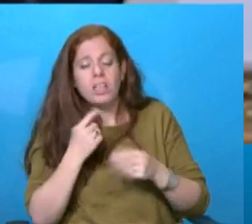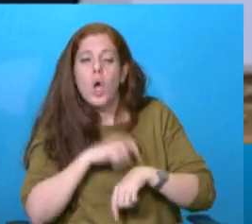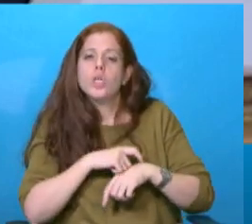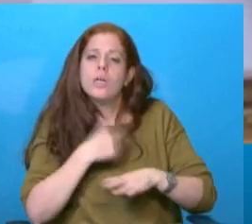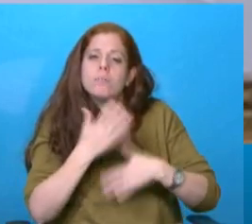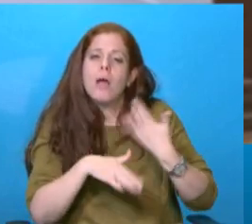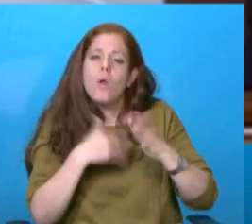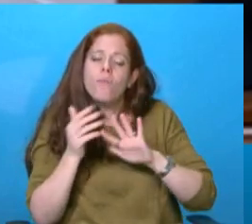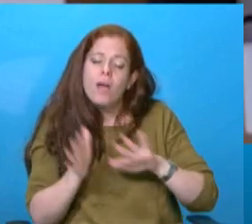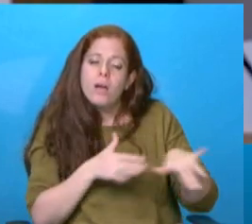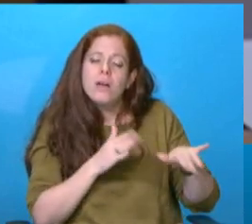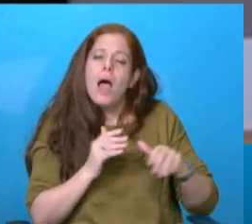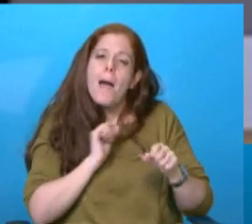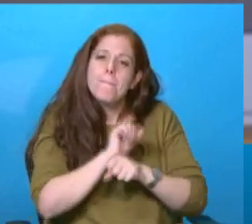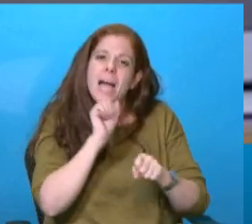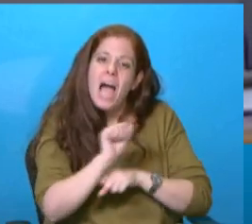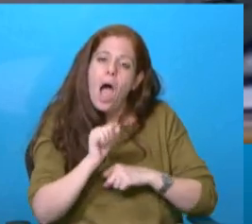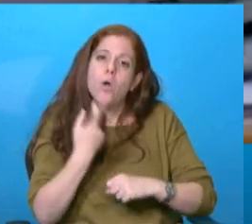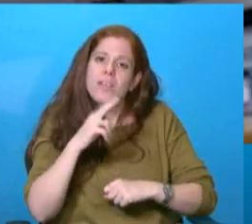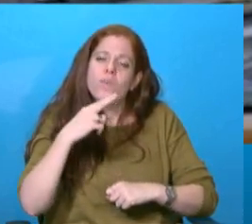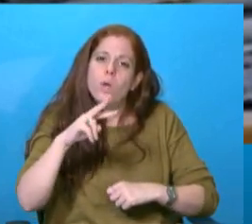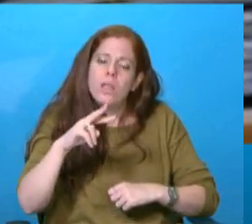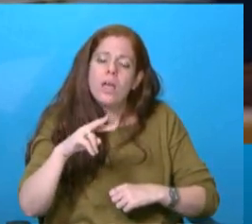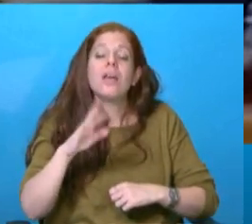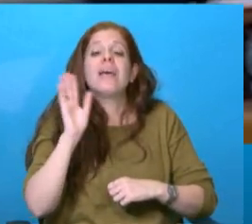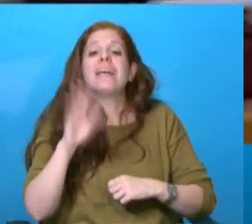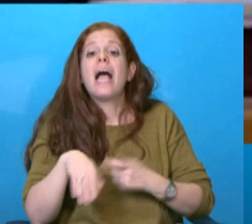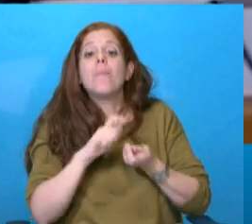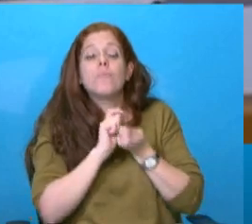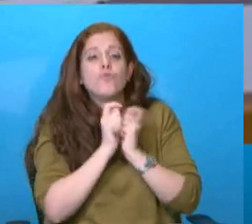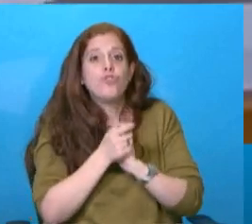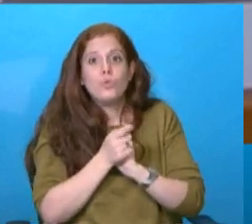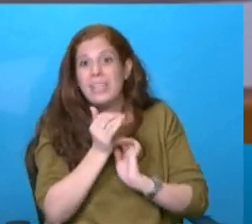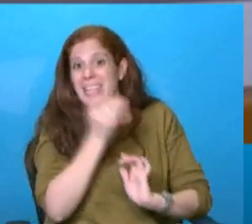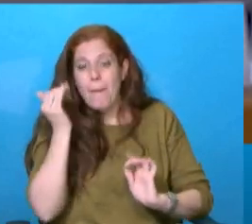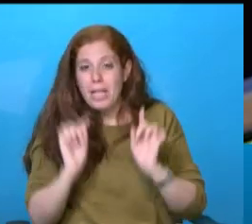הללו הולכים ונהיים תחופים יותר. גם אם שינוי דרמטי לא יתחולל